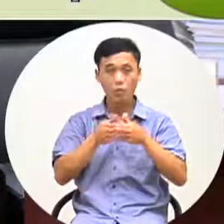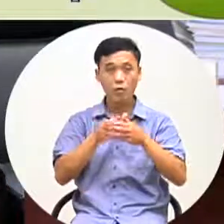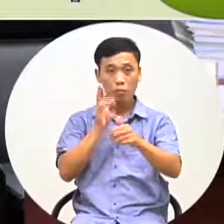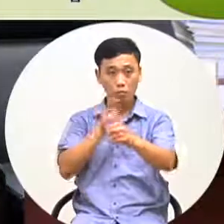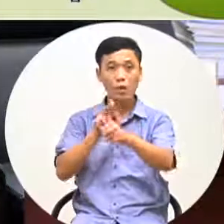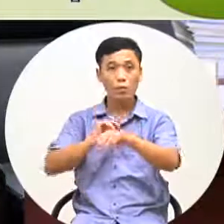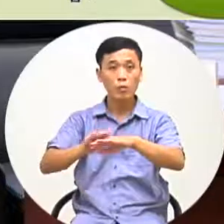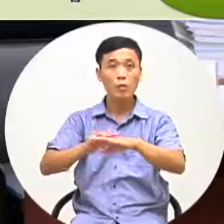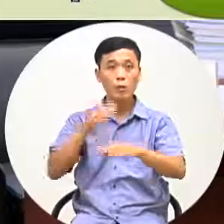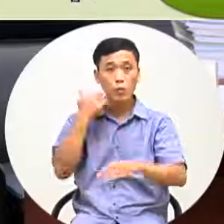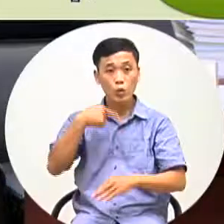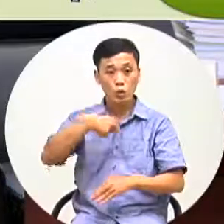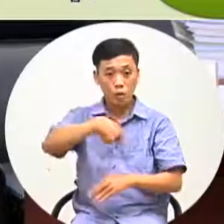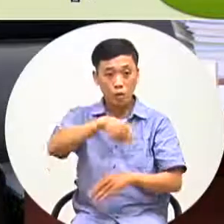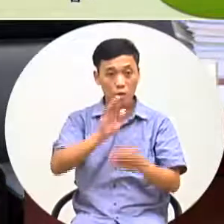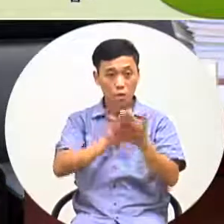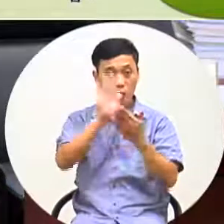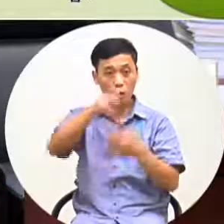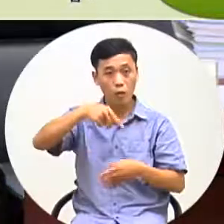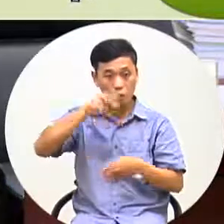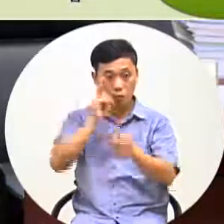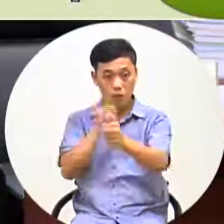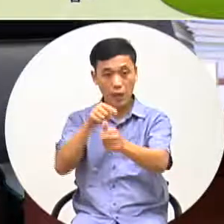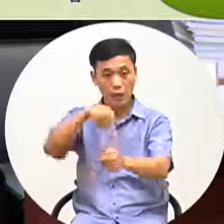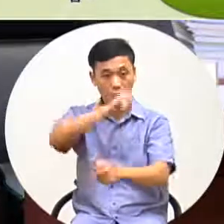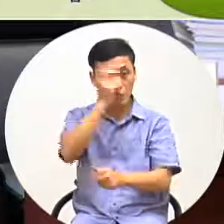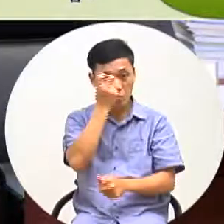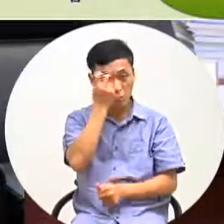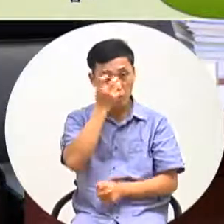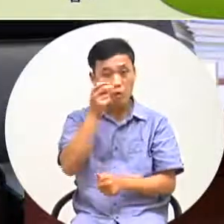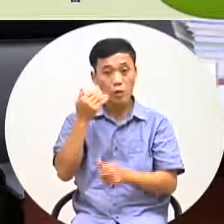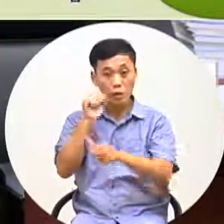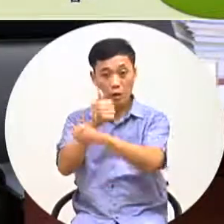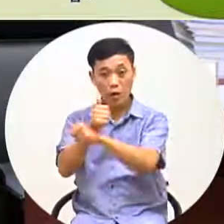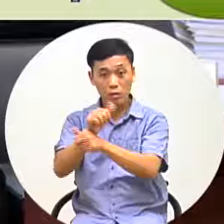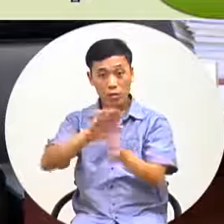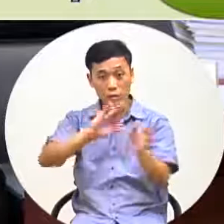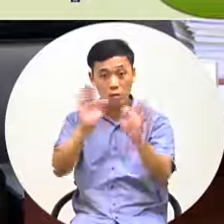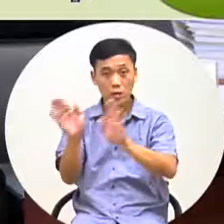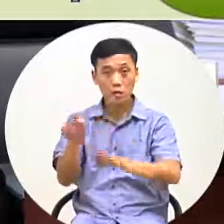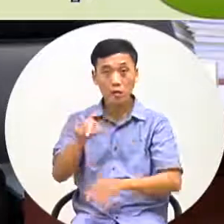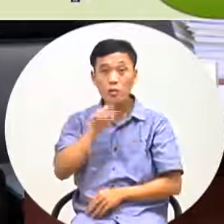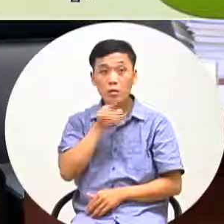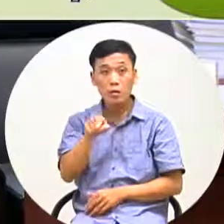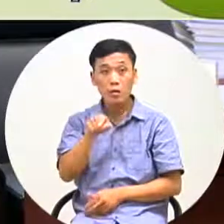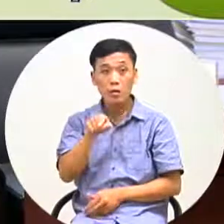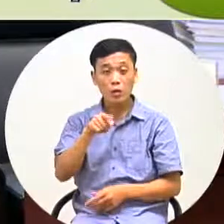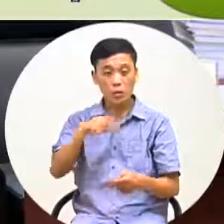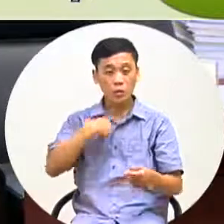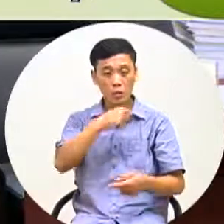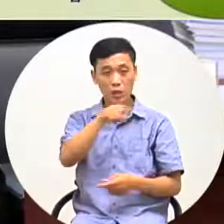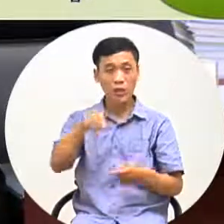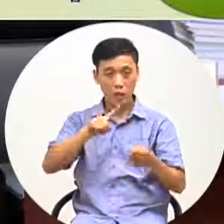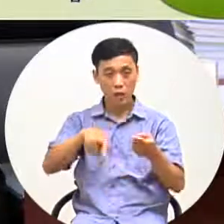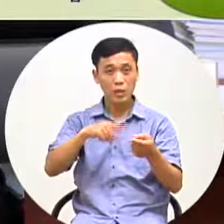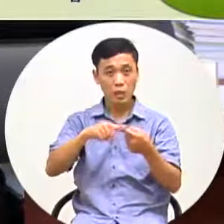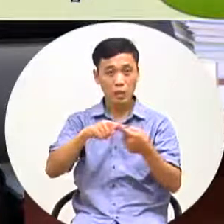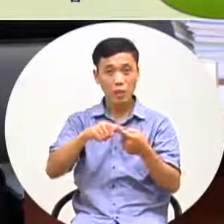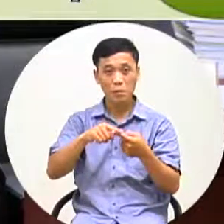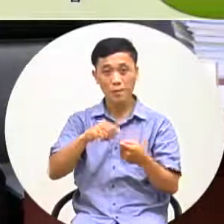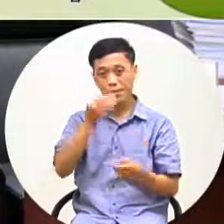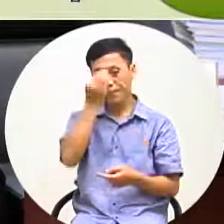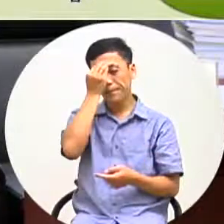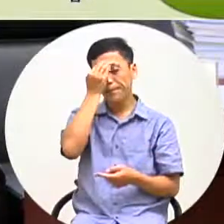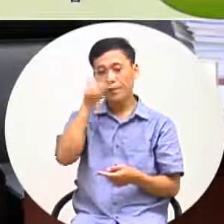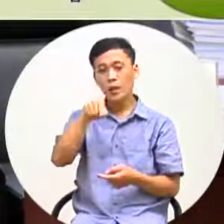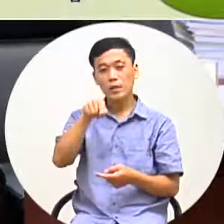们目前考出来的状况都是这样子，我们真的要开始要还到这边安那来弥补，怎么把这个大家的水